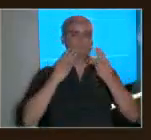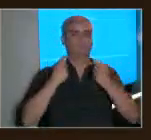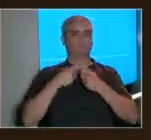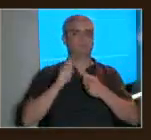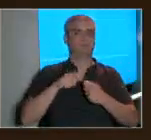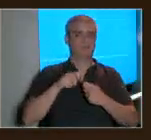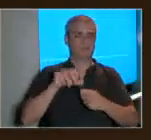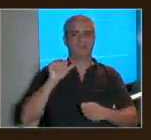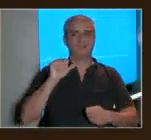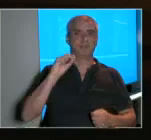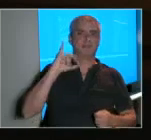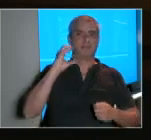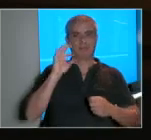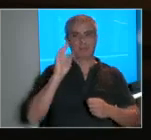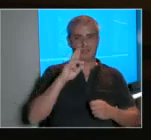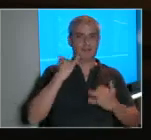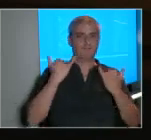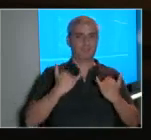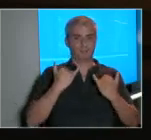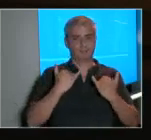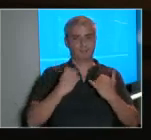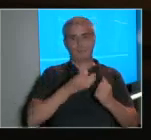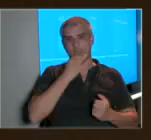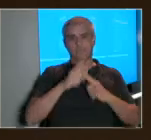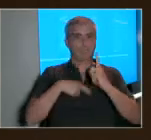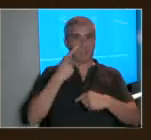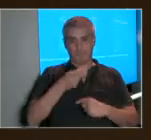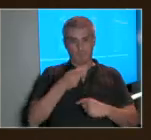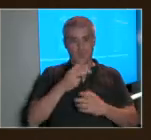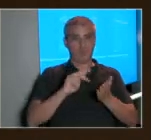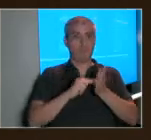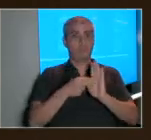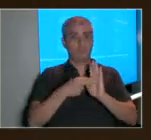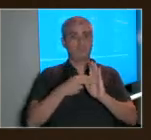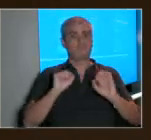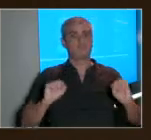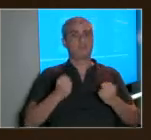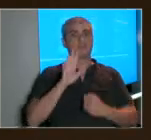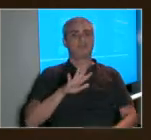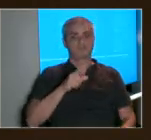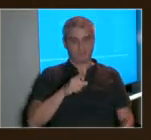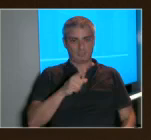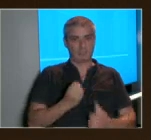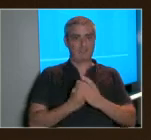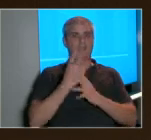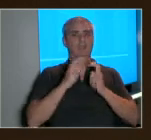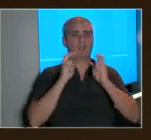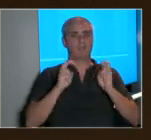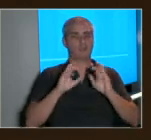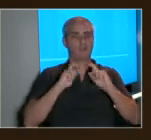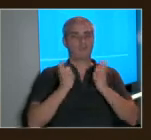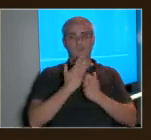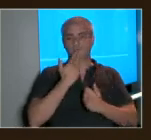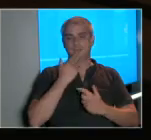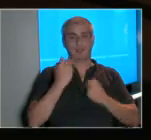לחבר הכנסת אבי דיכטר. ועכשיו, המרצה הבאה היא פוליטיקאית ופעילה סביבתית. הקימה את עמותת פורום